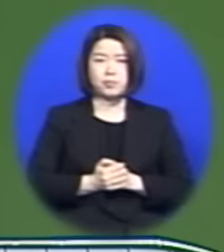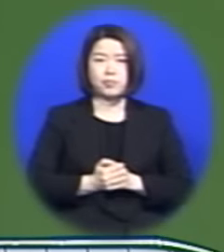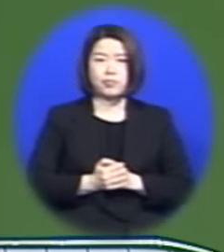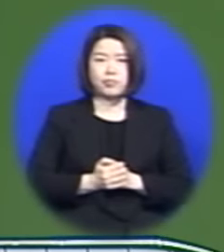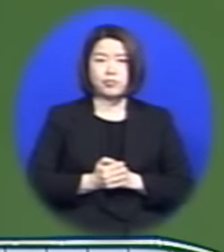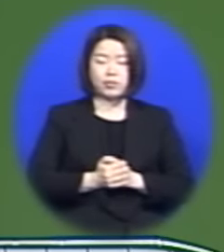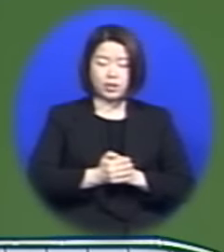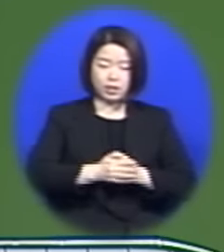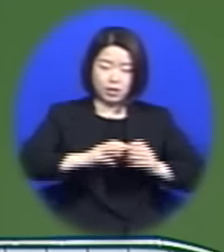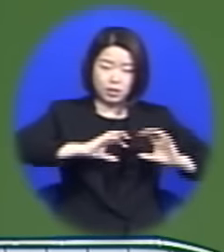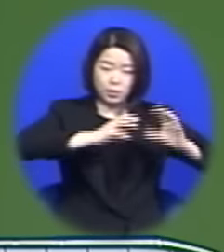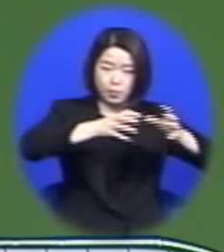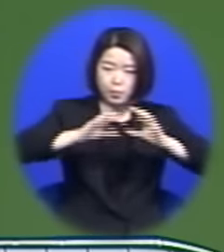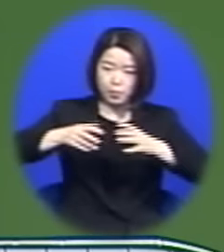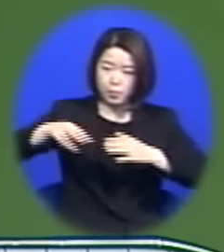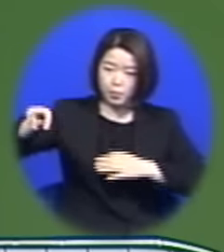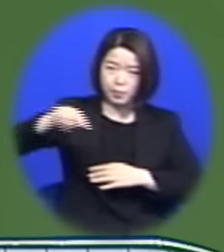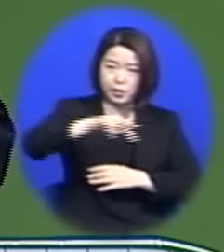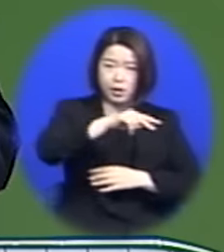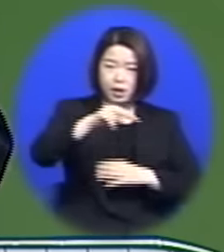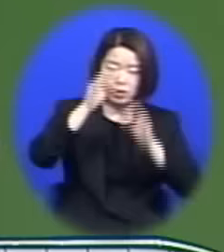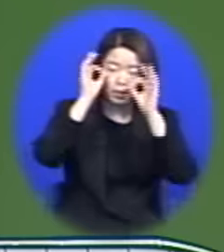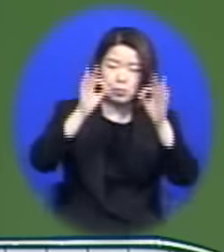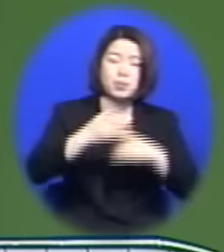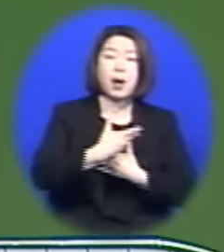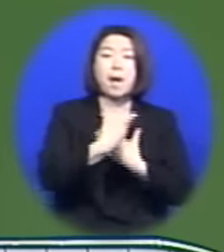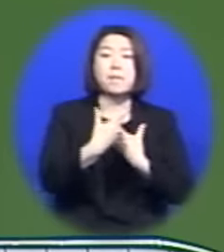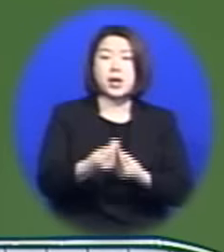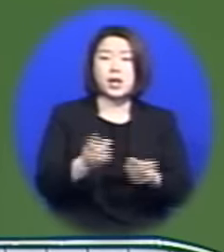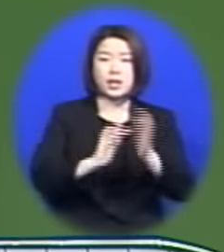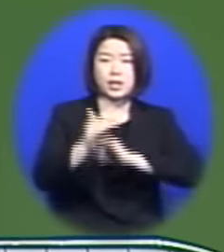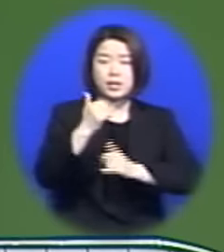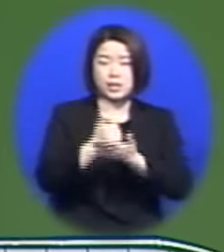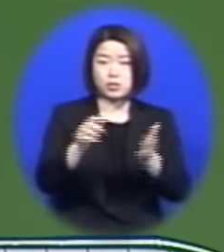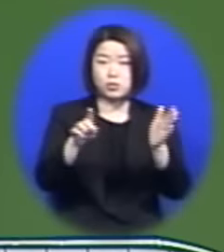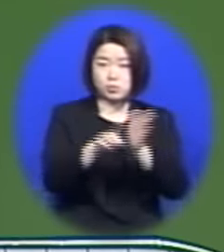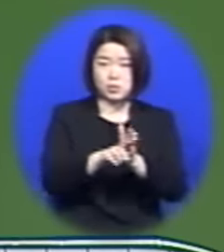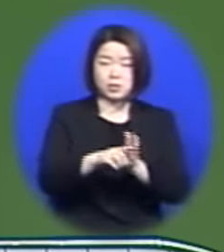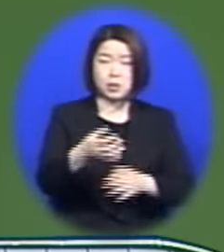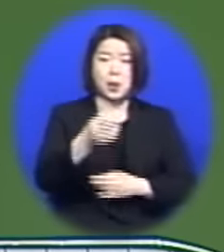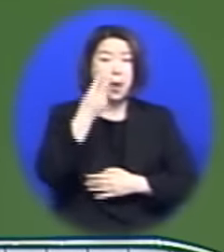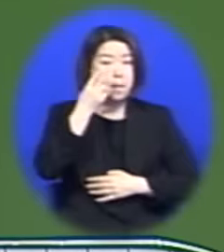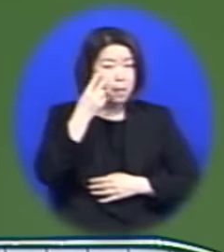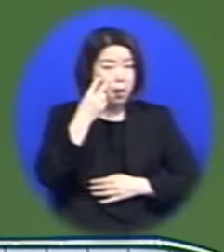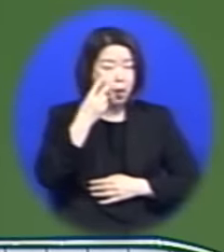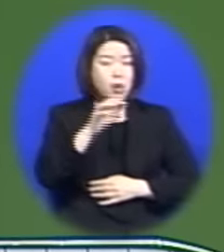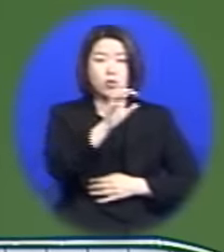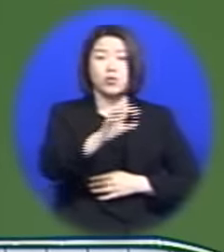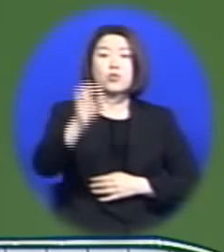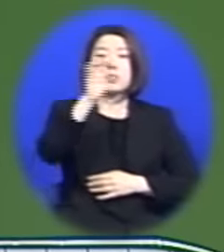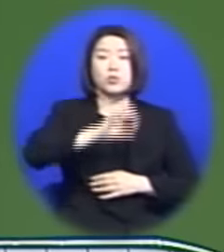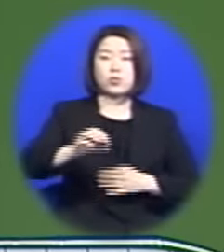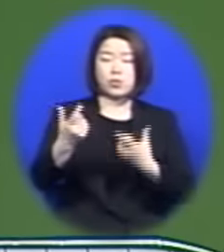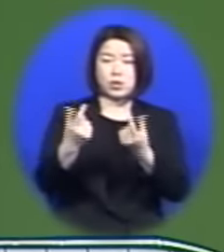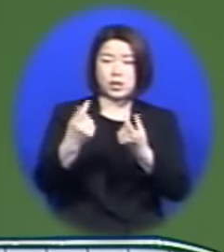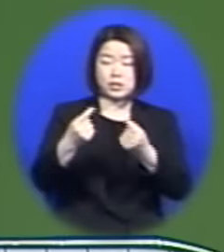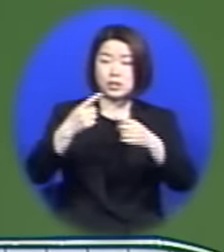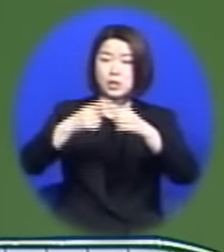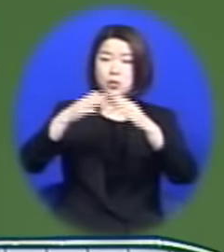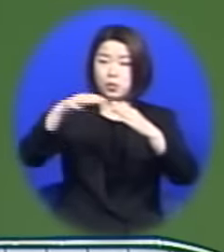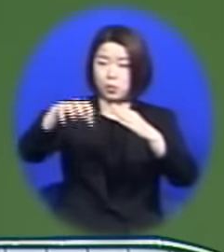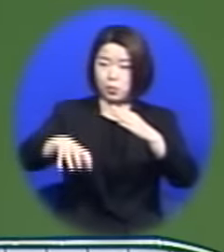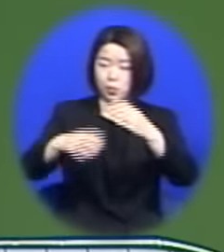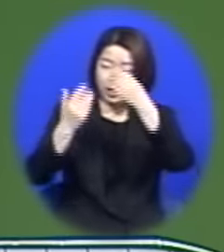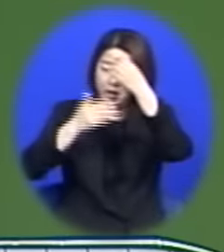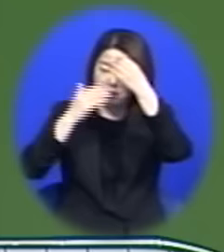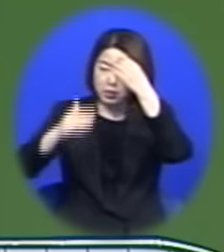전 세계 돌아다니다 보면 편안하게 예수 믿는 미국이나 유럽 같은 그런 쪽에 있는 교회나 성도들이